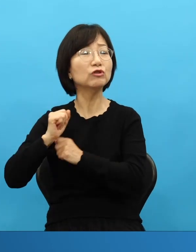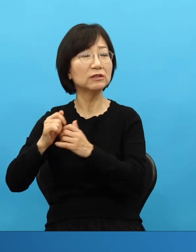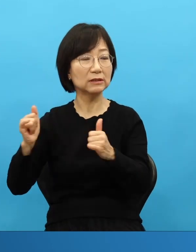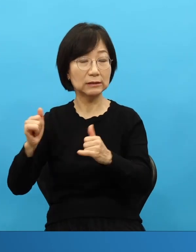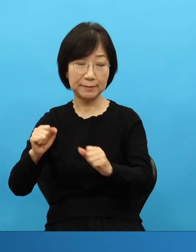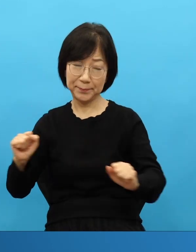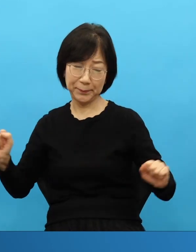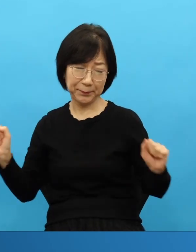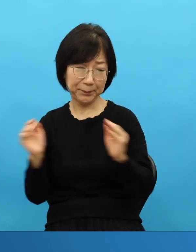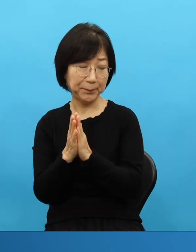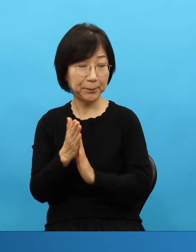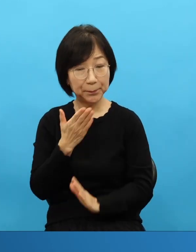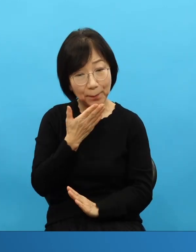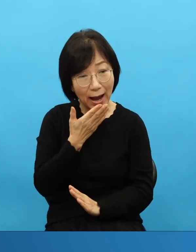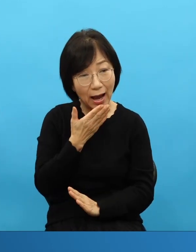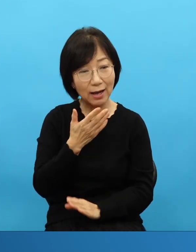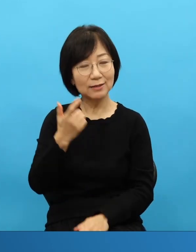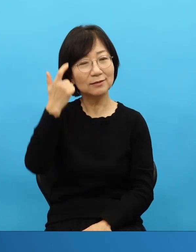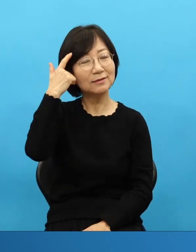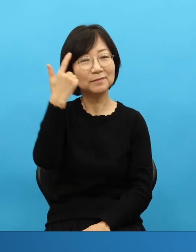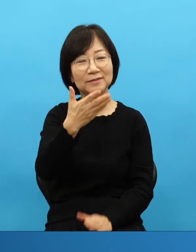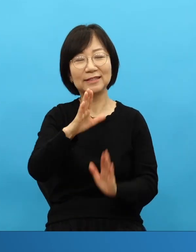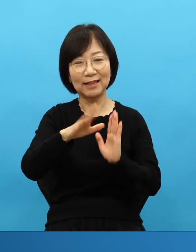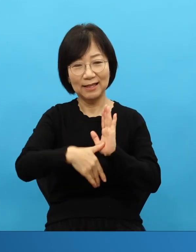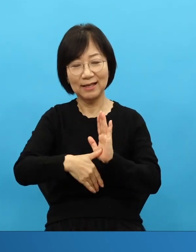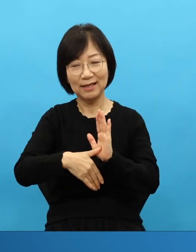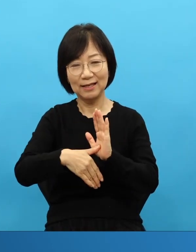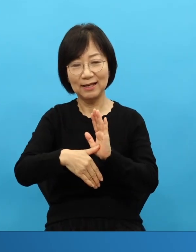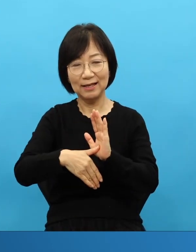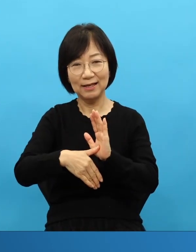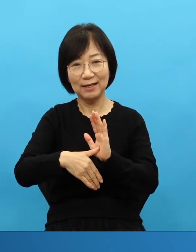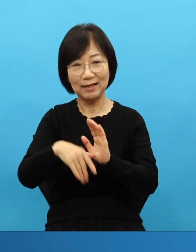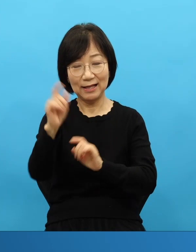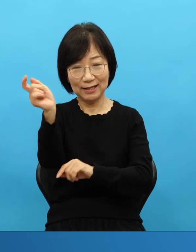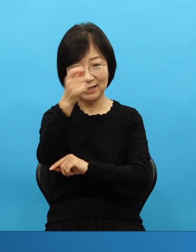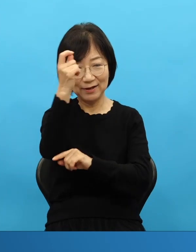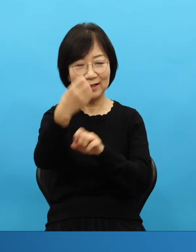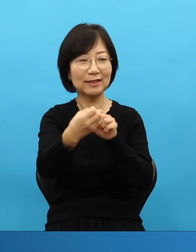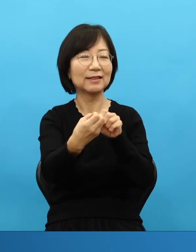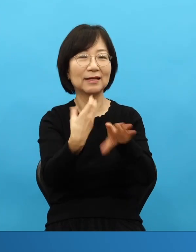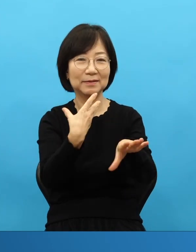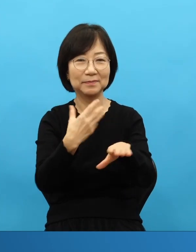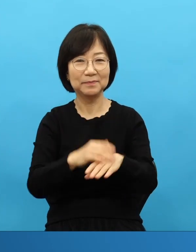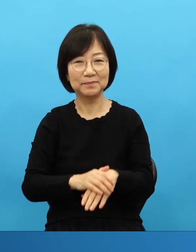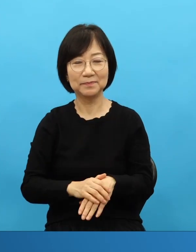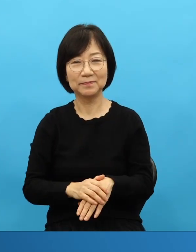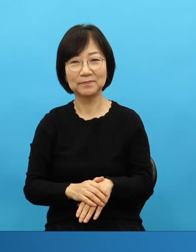warrior? 그때 다윗이 한 말입니다. And what David said at that time 35절 in verse 35.